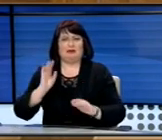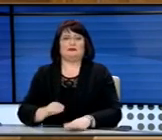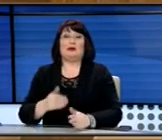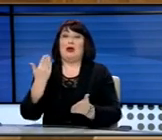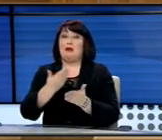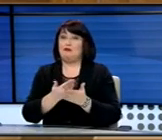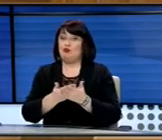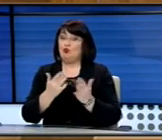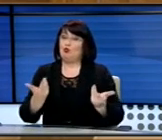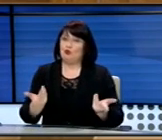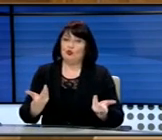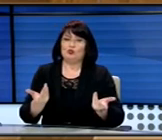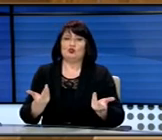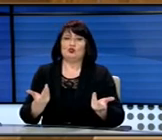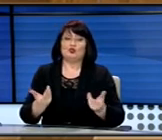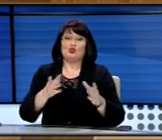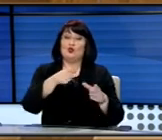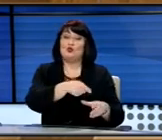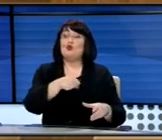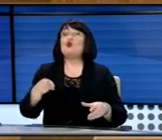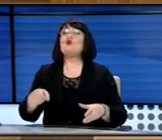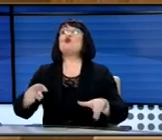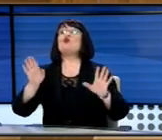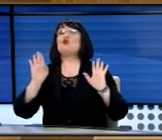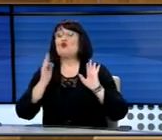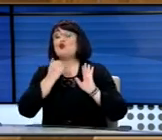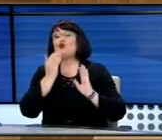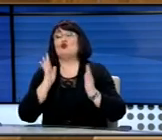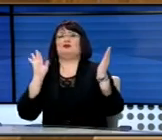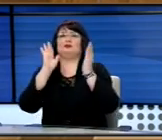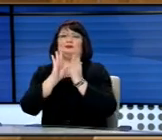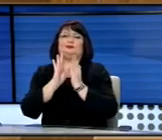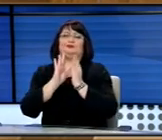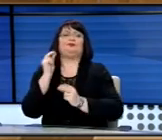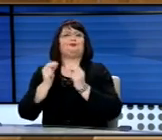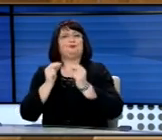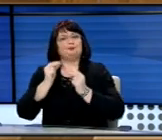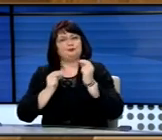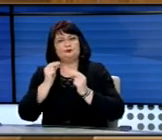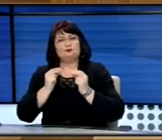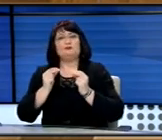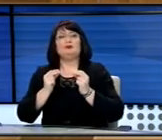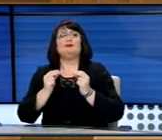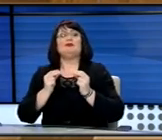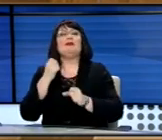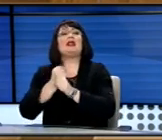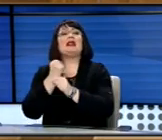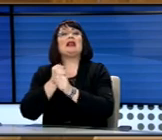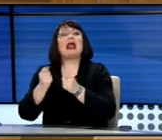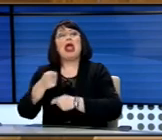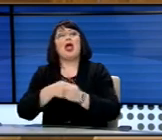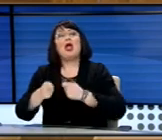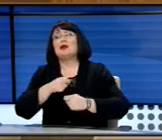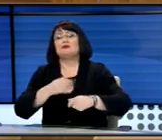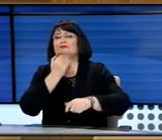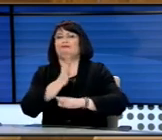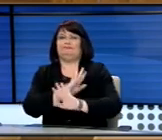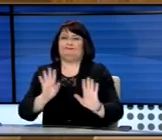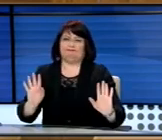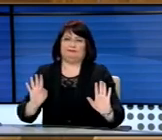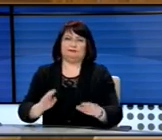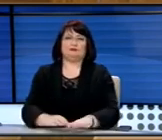Αποδείχθηκε ότι ούτε η μια ούτε η άλλη μπορούν να αντιμετωπίσουν τα προβλήματα των εργαζομένων. Θυμόμαστε όλοι